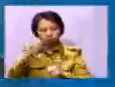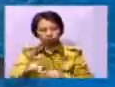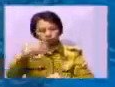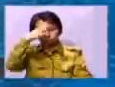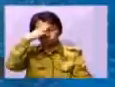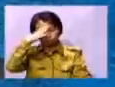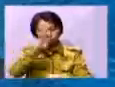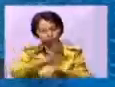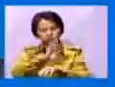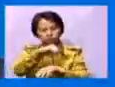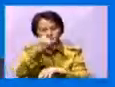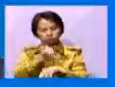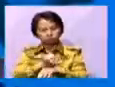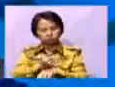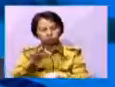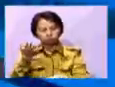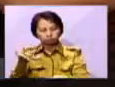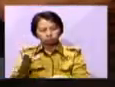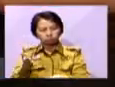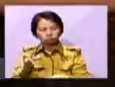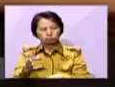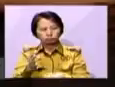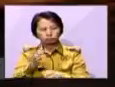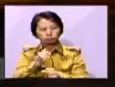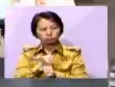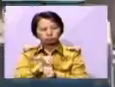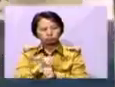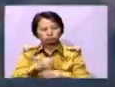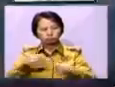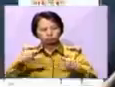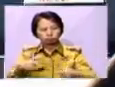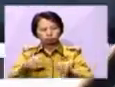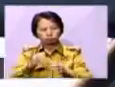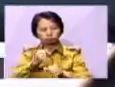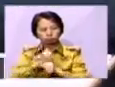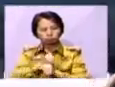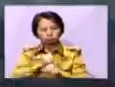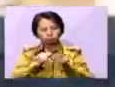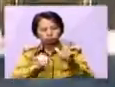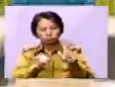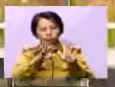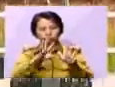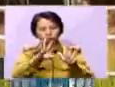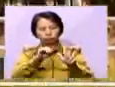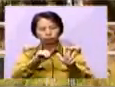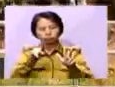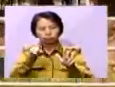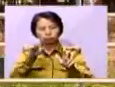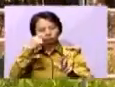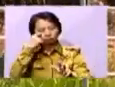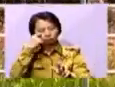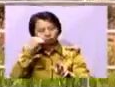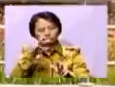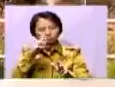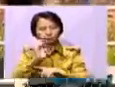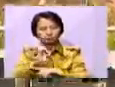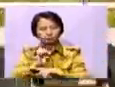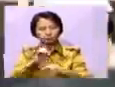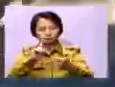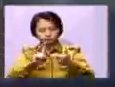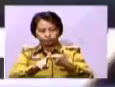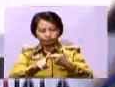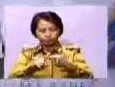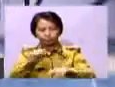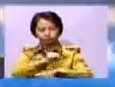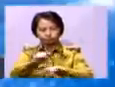Bukit Jalil. Wendy dan Nur Dabita ternyata tiada tandingan apabila mengumpul 304.71 mata untuk emas, diikuti